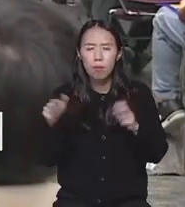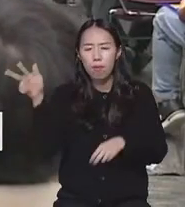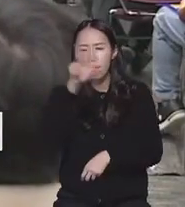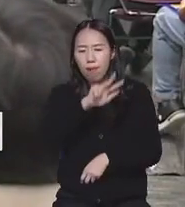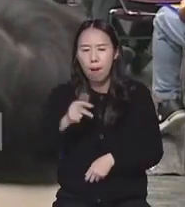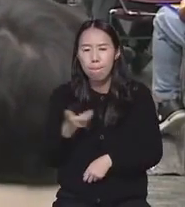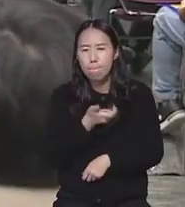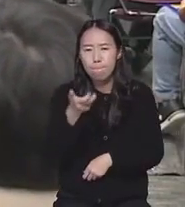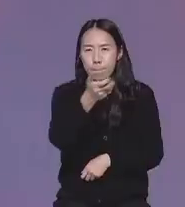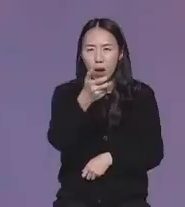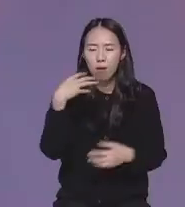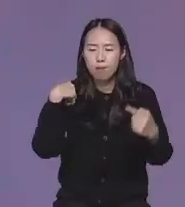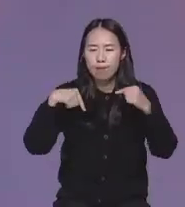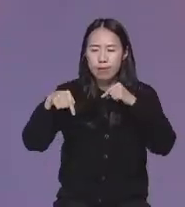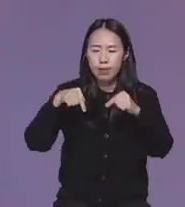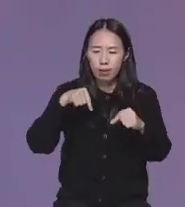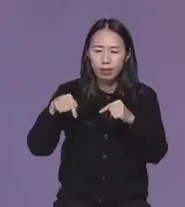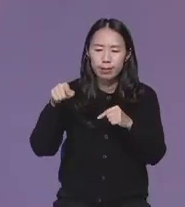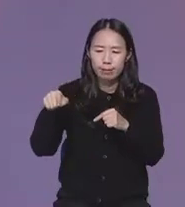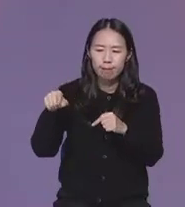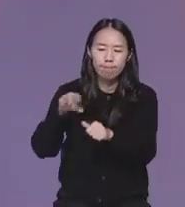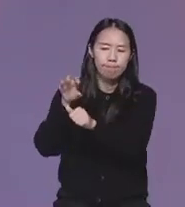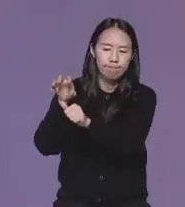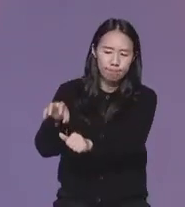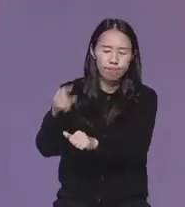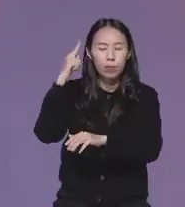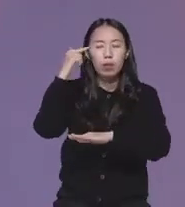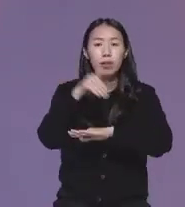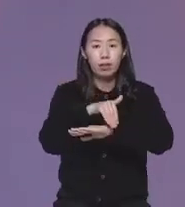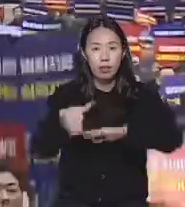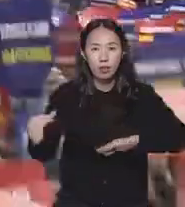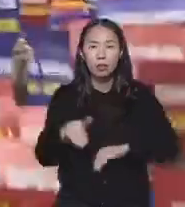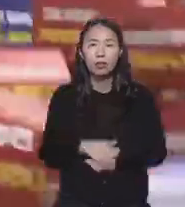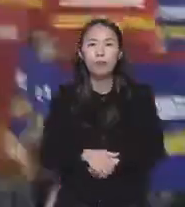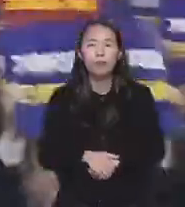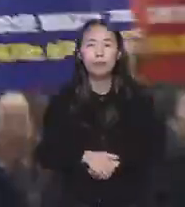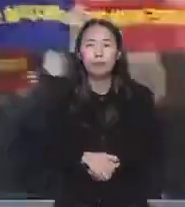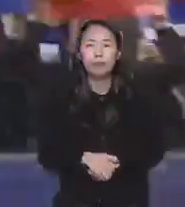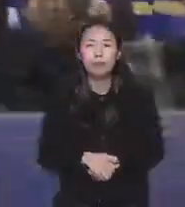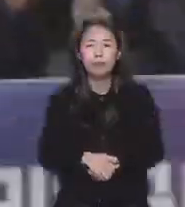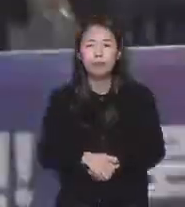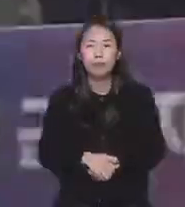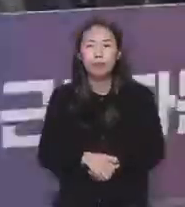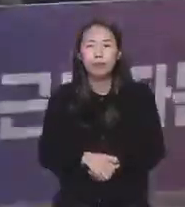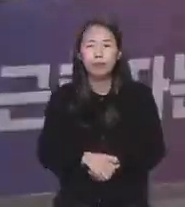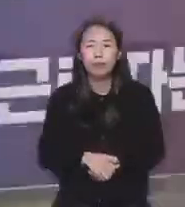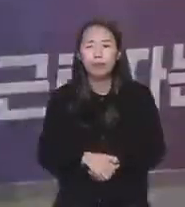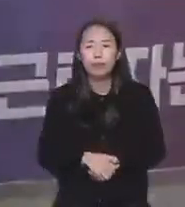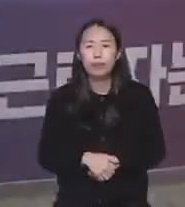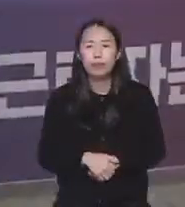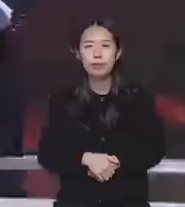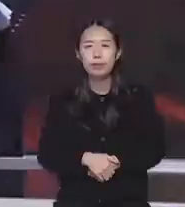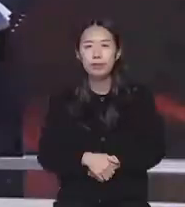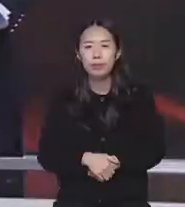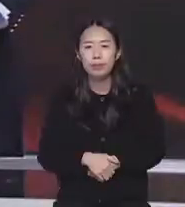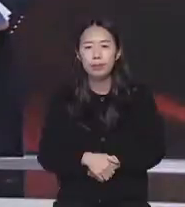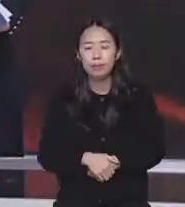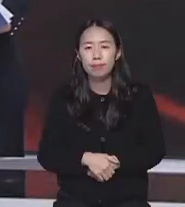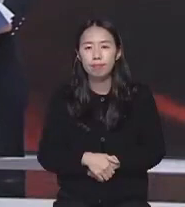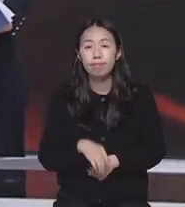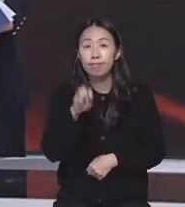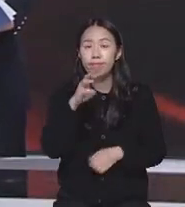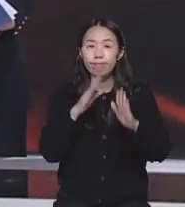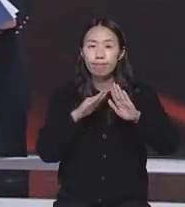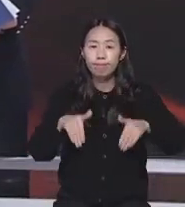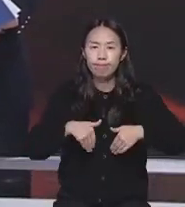돌며 정치권에 대한 압박 수위를 높일 계획입니다. KBC 박성호입니다.